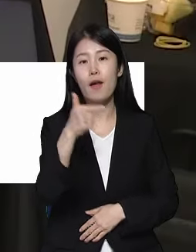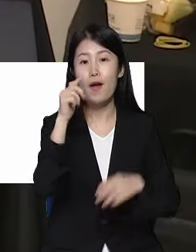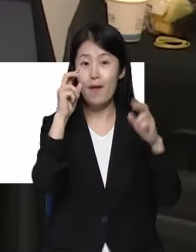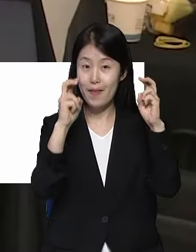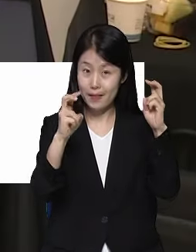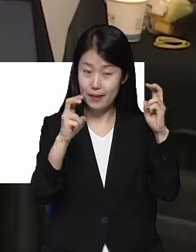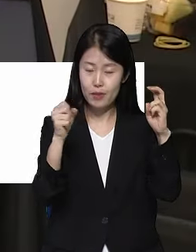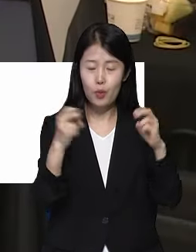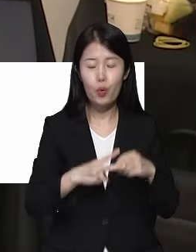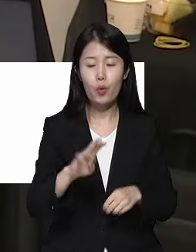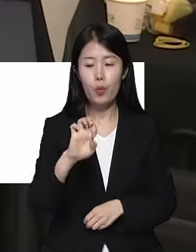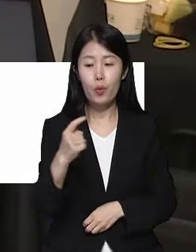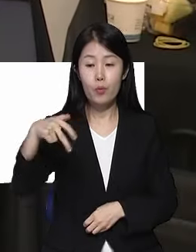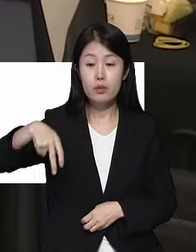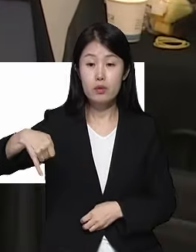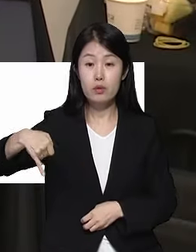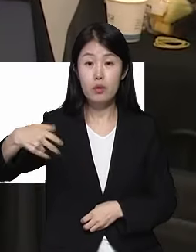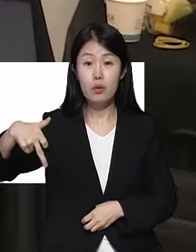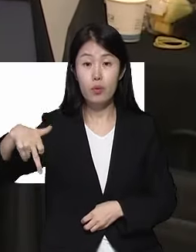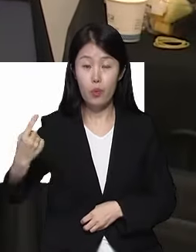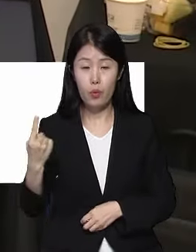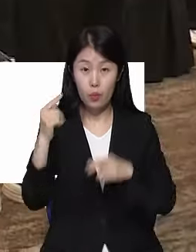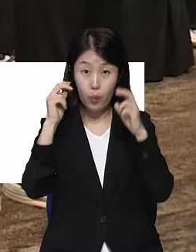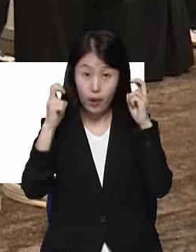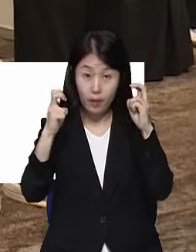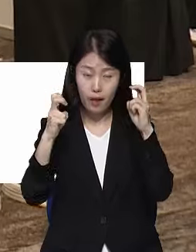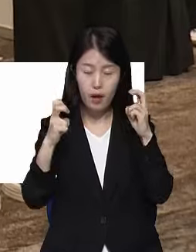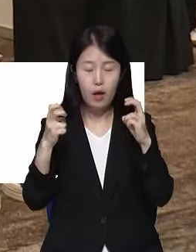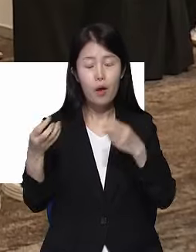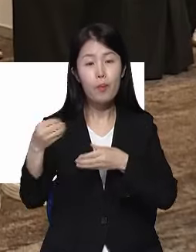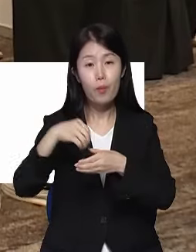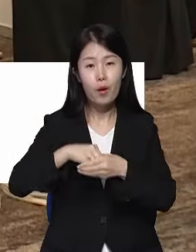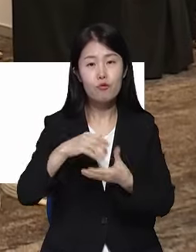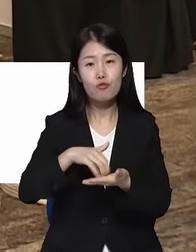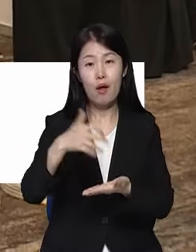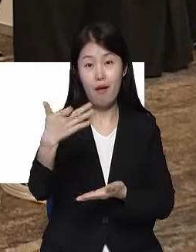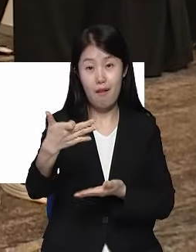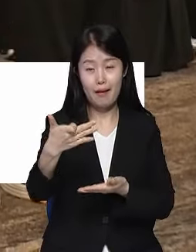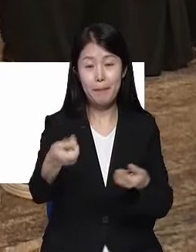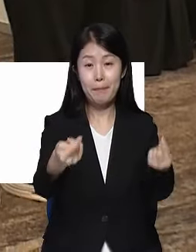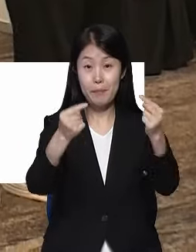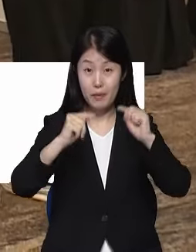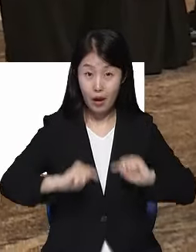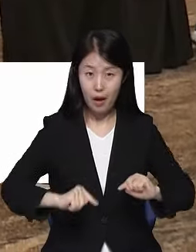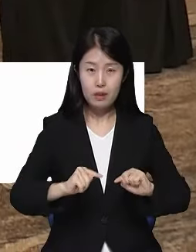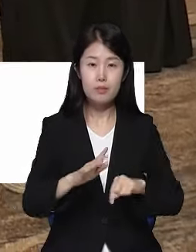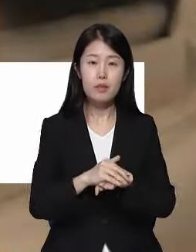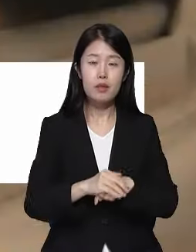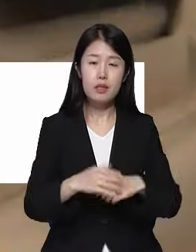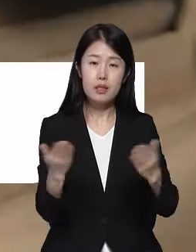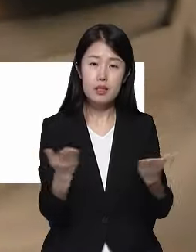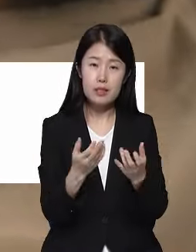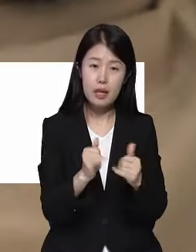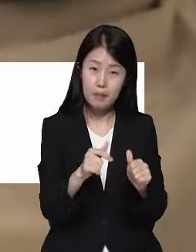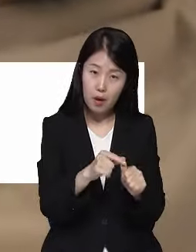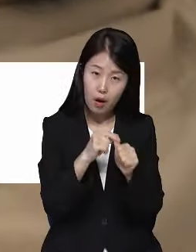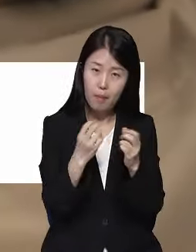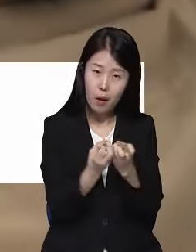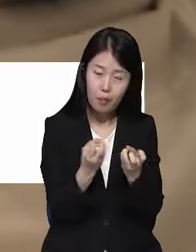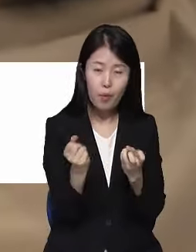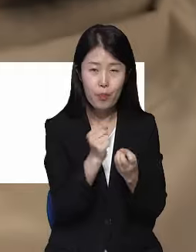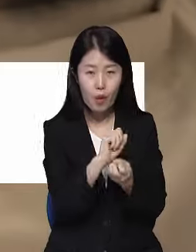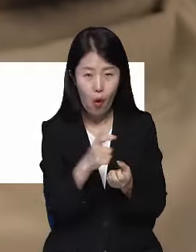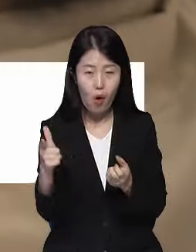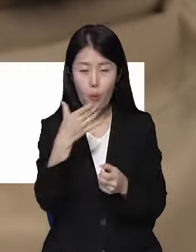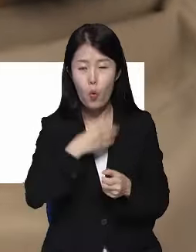대기업과 포스코 등 19개 기업이 참여한 가운데 인사 정책과 복리 후생을 설명하고 현장 면접을 진행하는